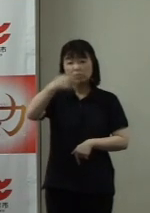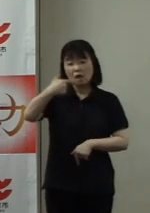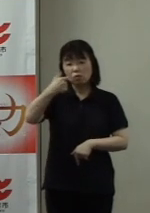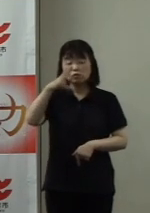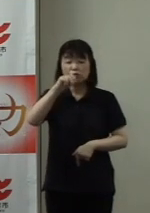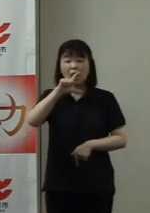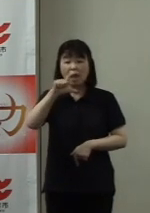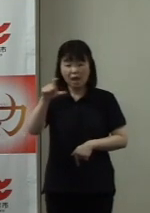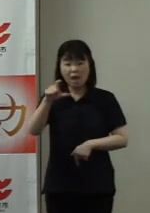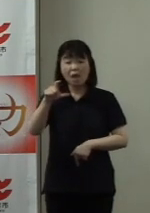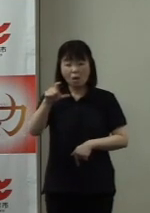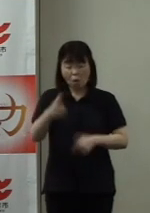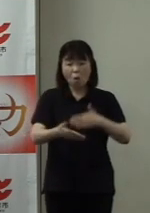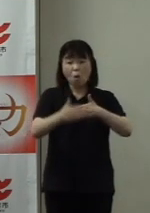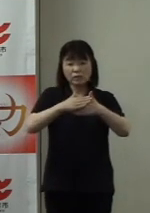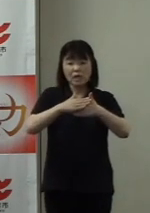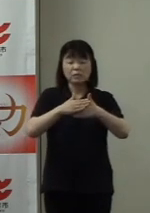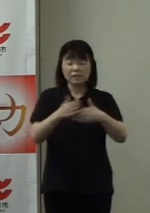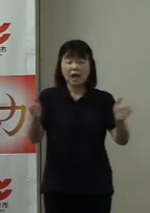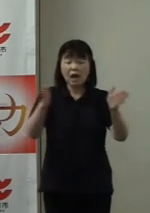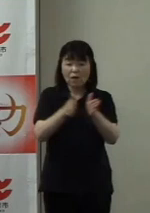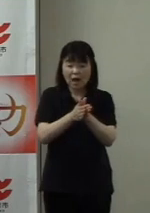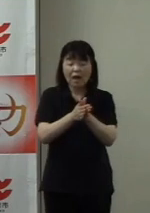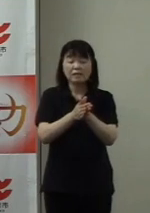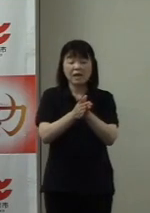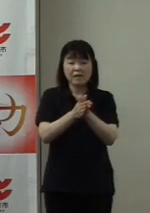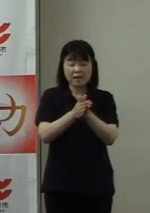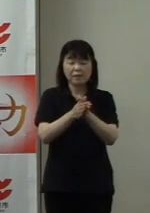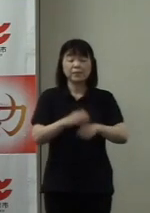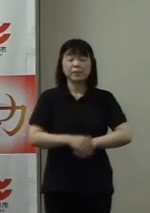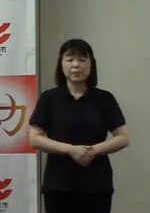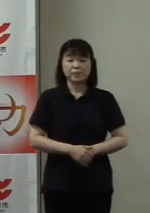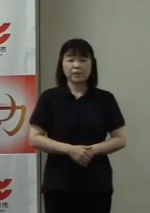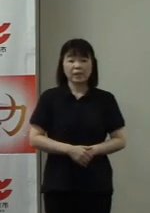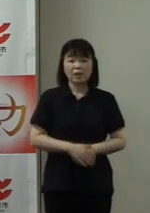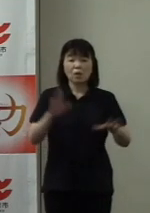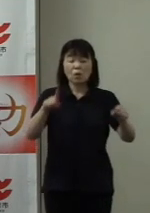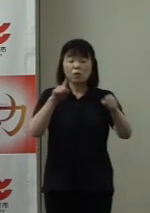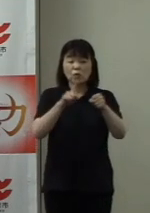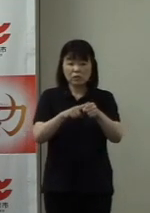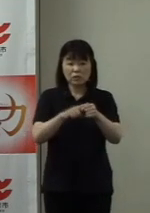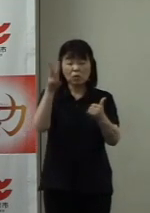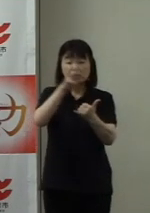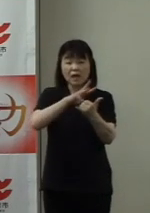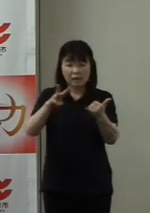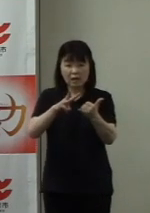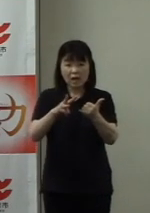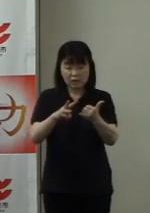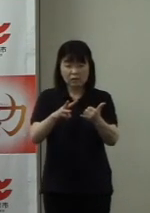をいたしました。合計でこの今年の災害がですね、